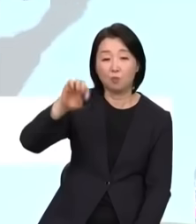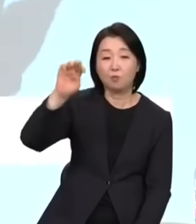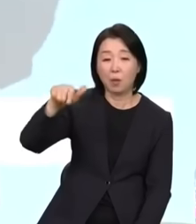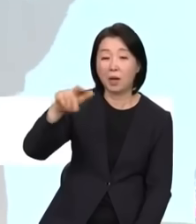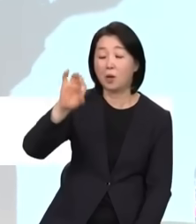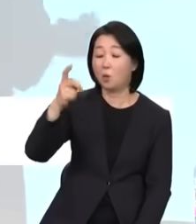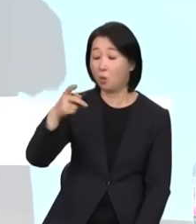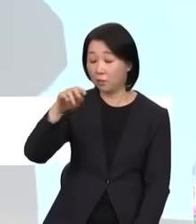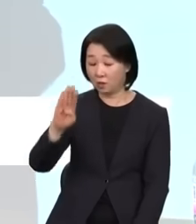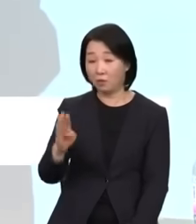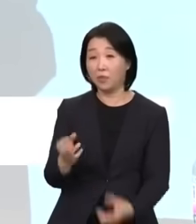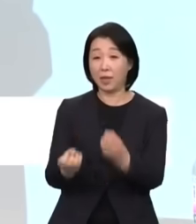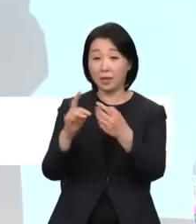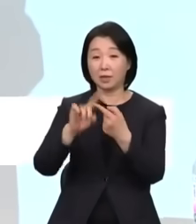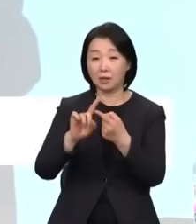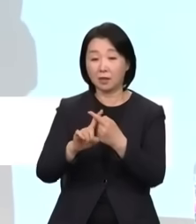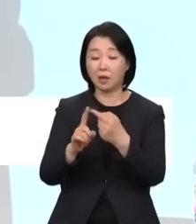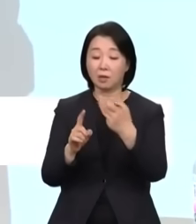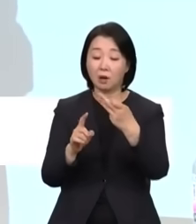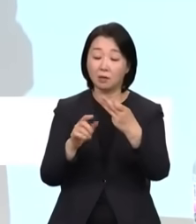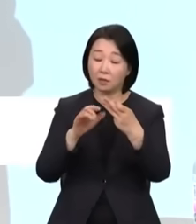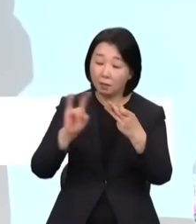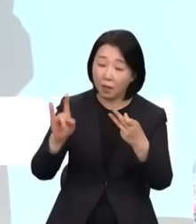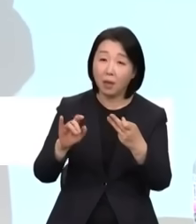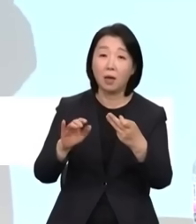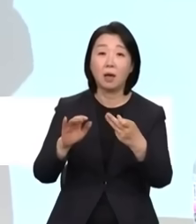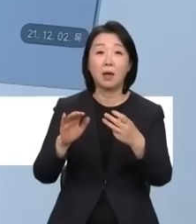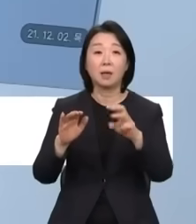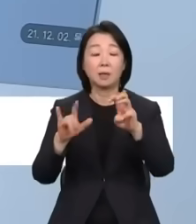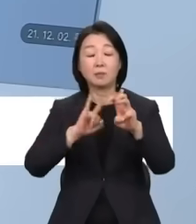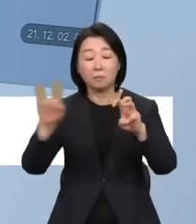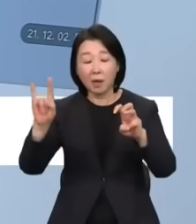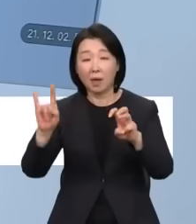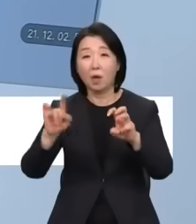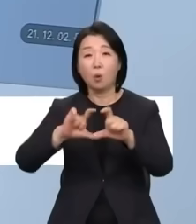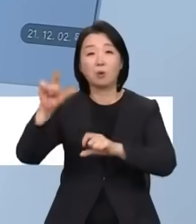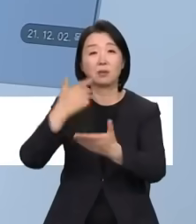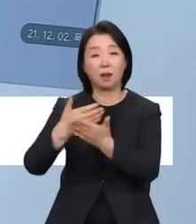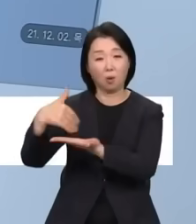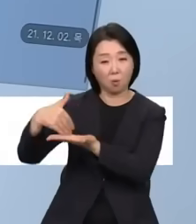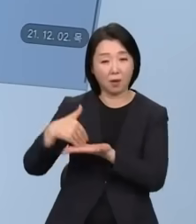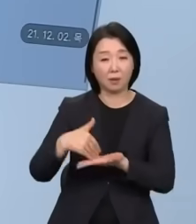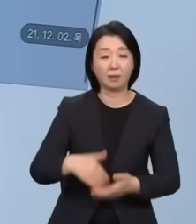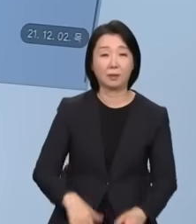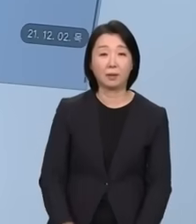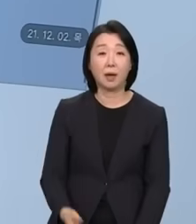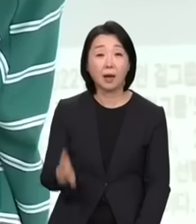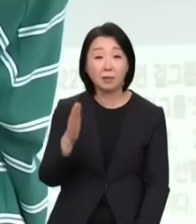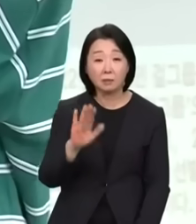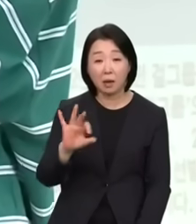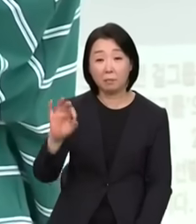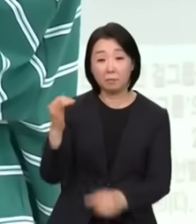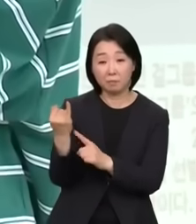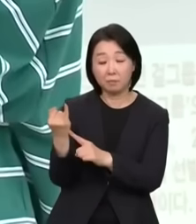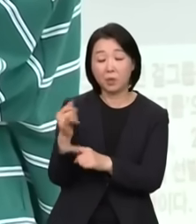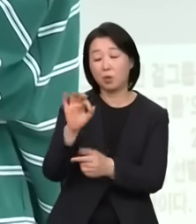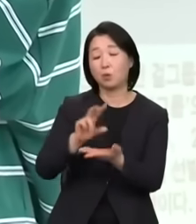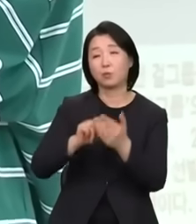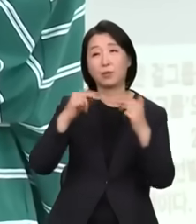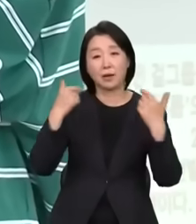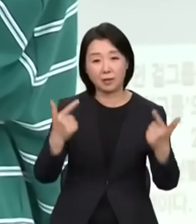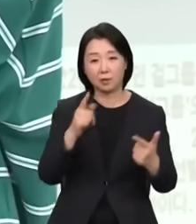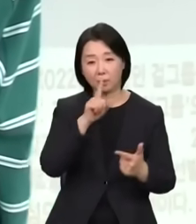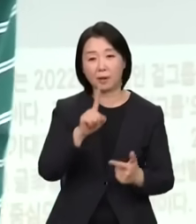가격을 기존 13배에서 30배 수준으로 올려달라고 요구했다고 주장합니다. 다만 민 대표는 돈이 문제가